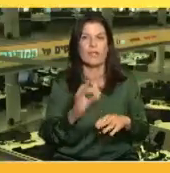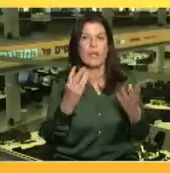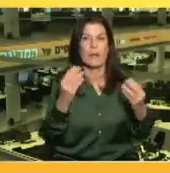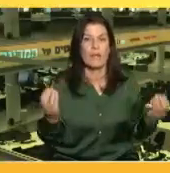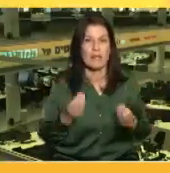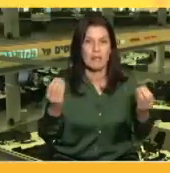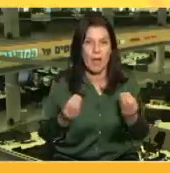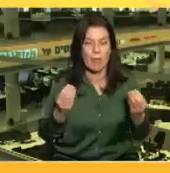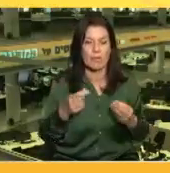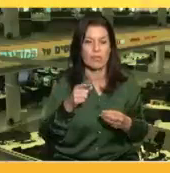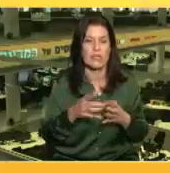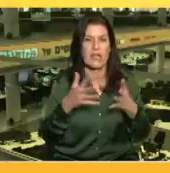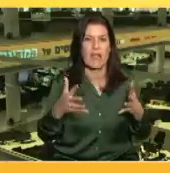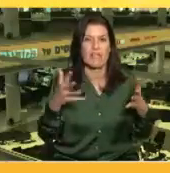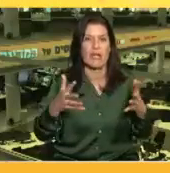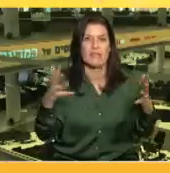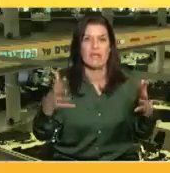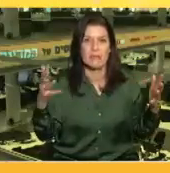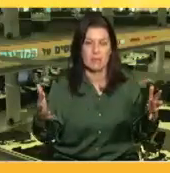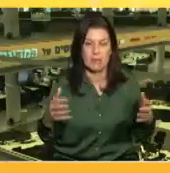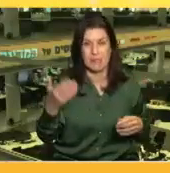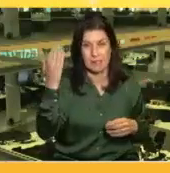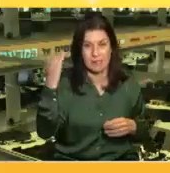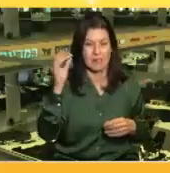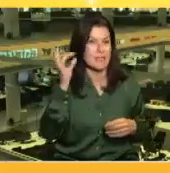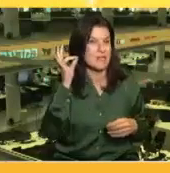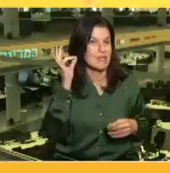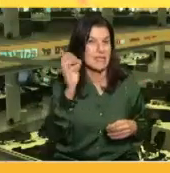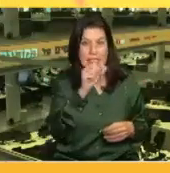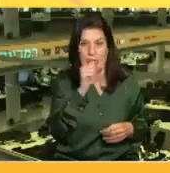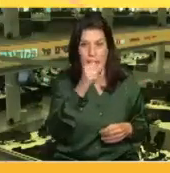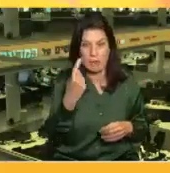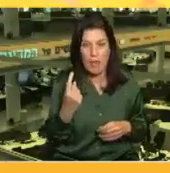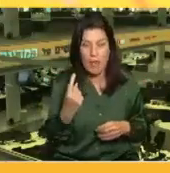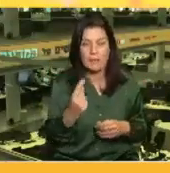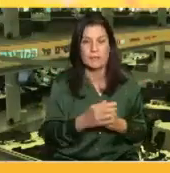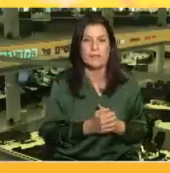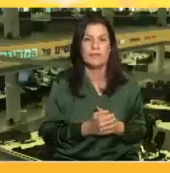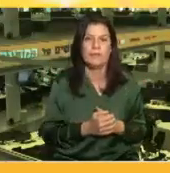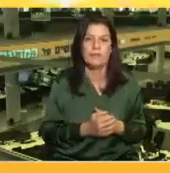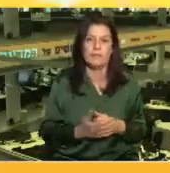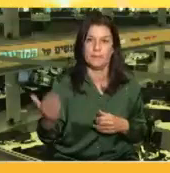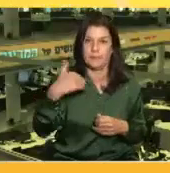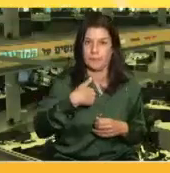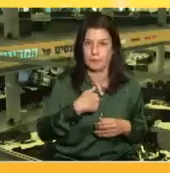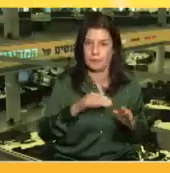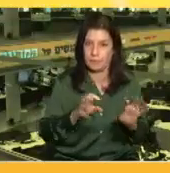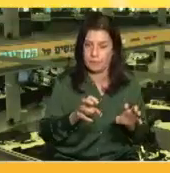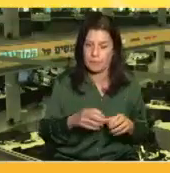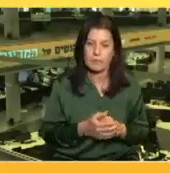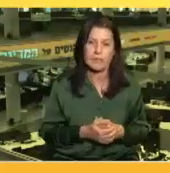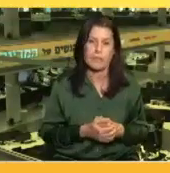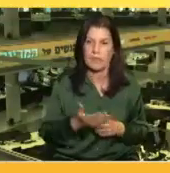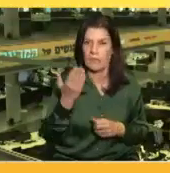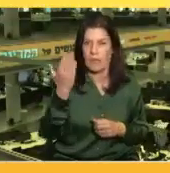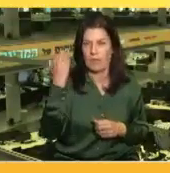כדור שליט שהתגלגל, ויחד עם זאת, שהייתה לי אחת הזמרות שדקלה הייתה אצלי בגלגלייב לא מזמן, לפני